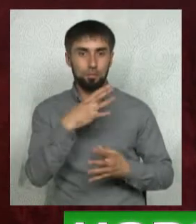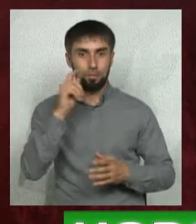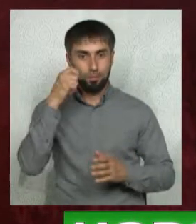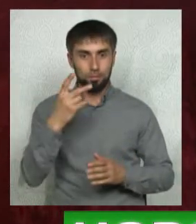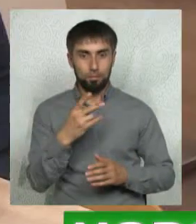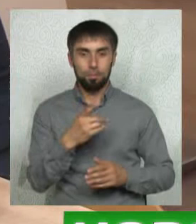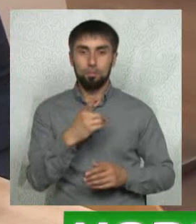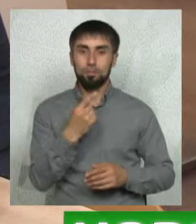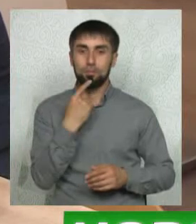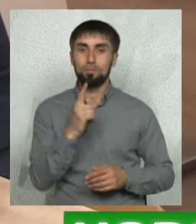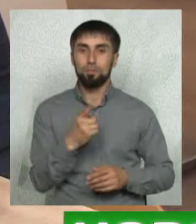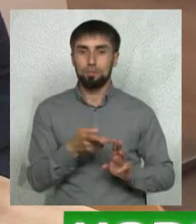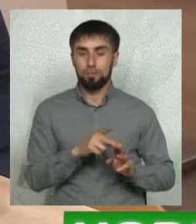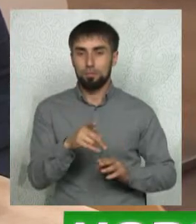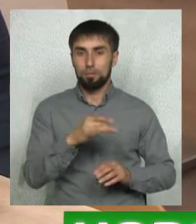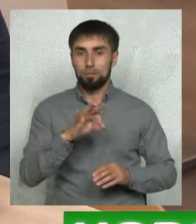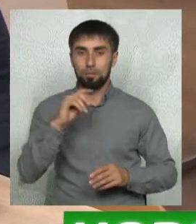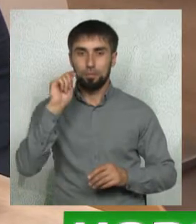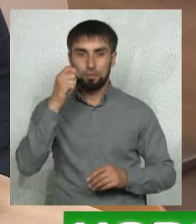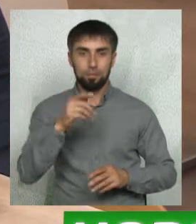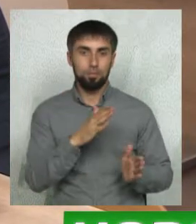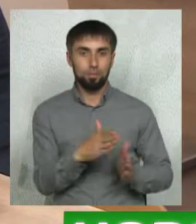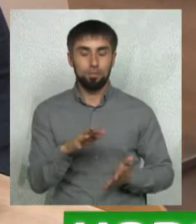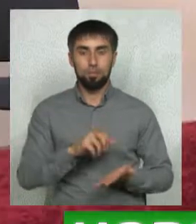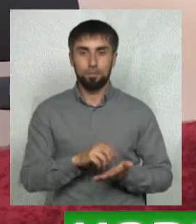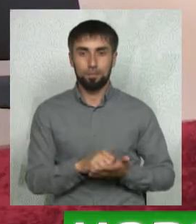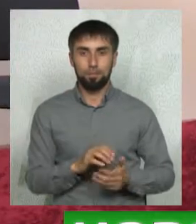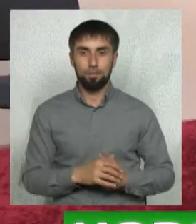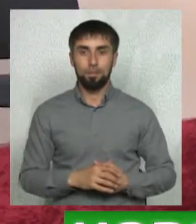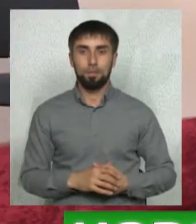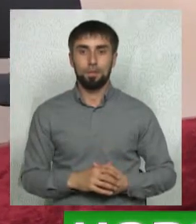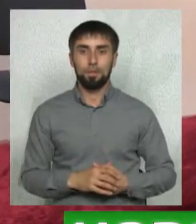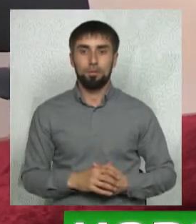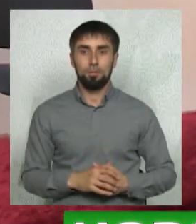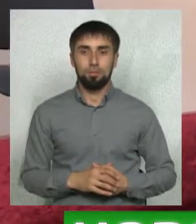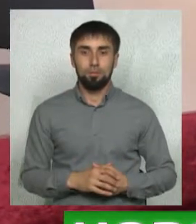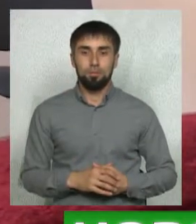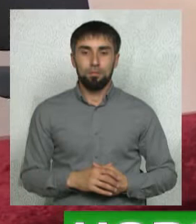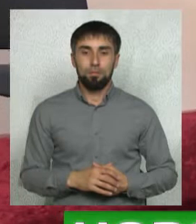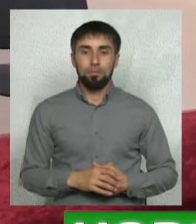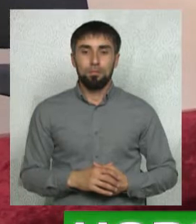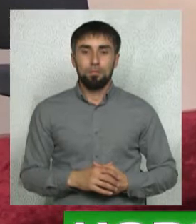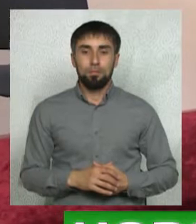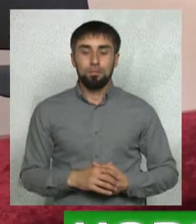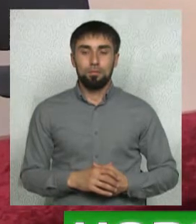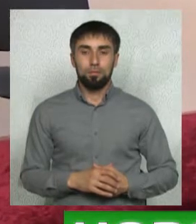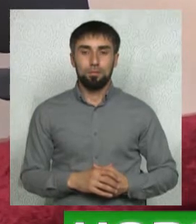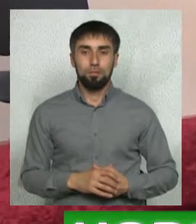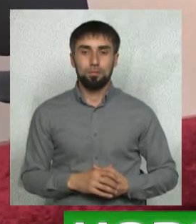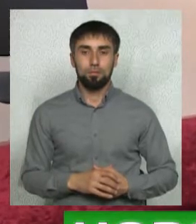памяти. Затруднение вызывает именно запоминание порядка действий. Как мы определяем то место, куда мы должны поставить